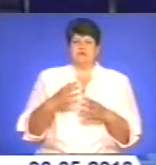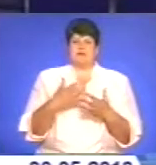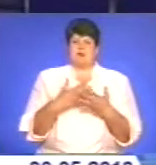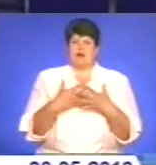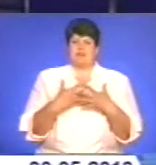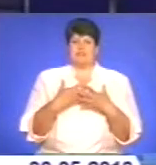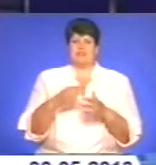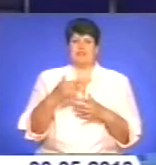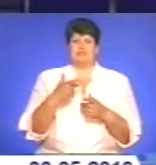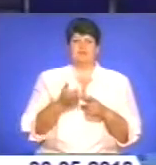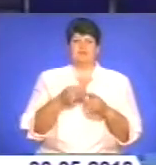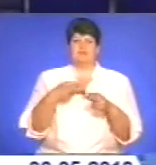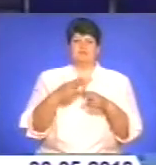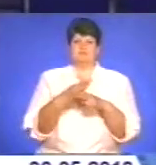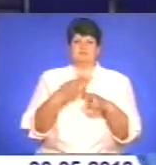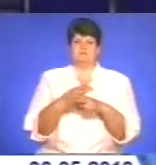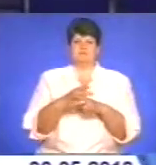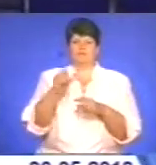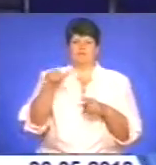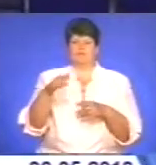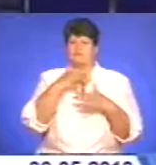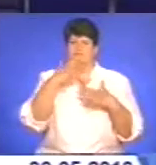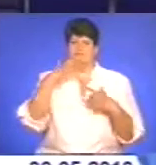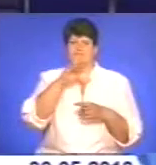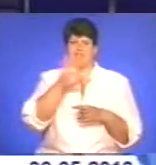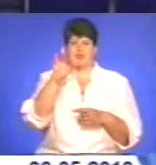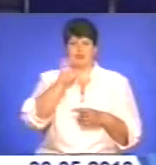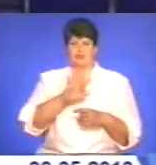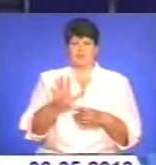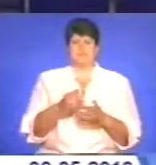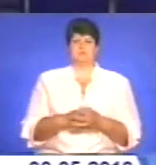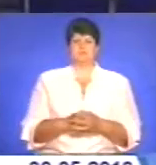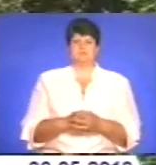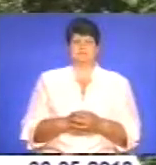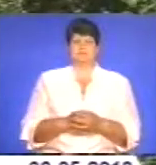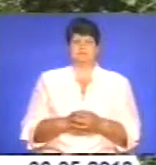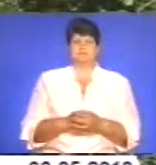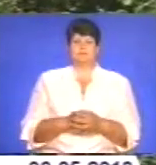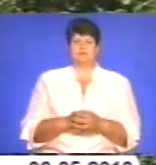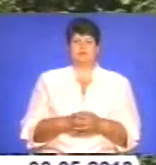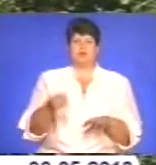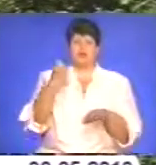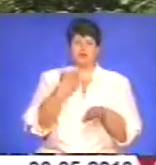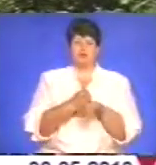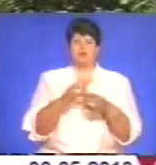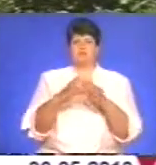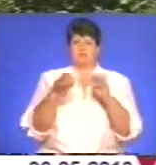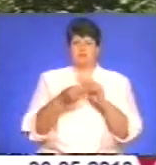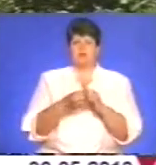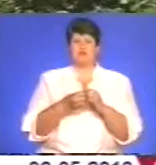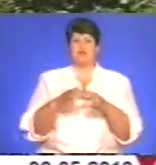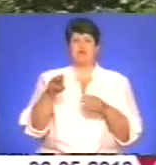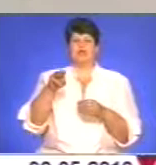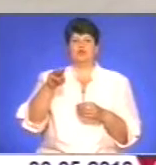і завдає людям безліч незручностей. Більше у сюжеті Ірини Демчук. Головна небезпека тополинного